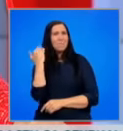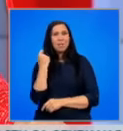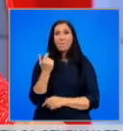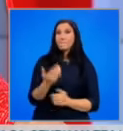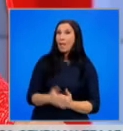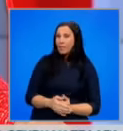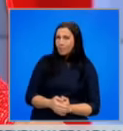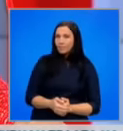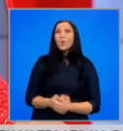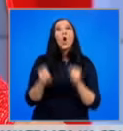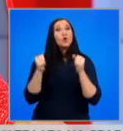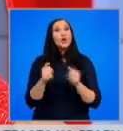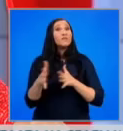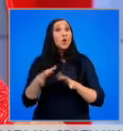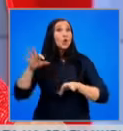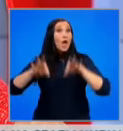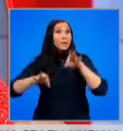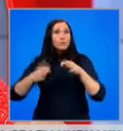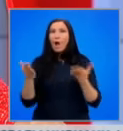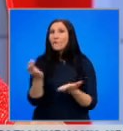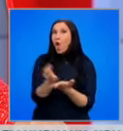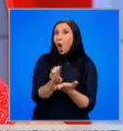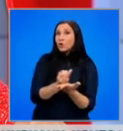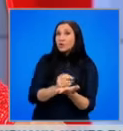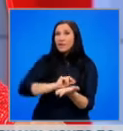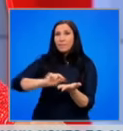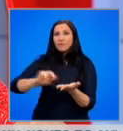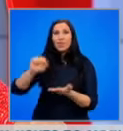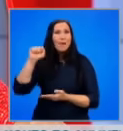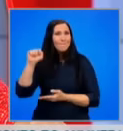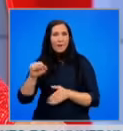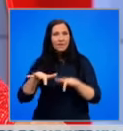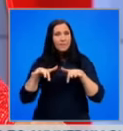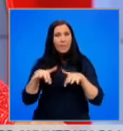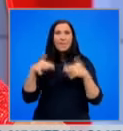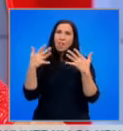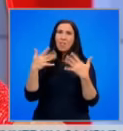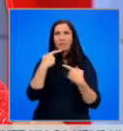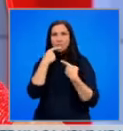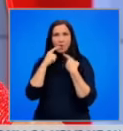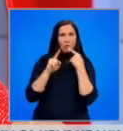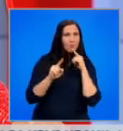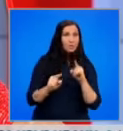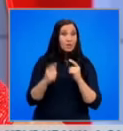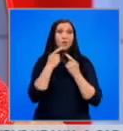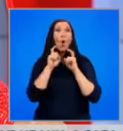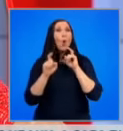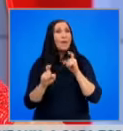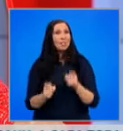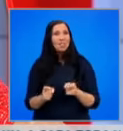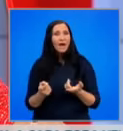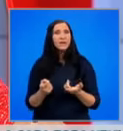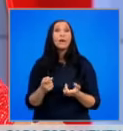вас. Очакват ли хората избори и какви оценки пишат на партиите в парламента? Данните от допитването и коментарите на